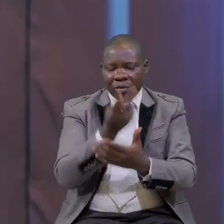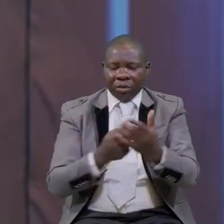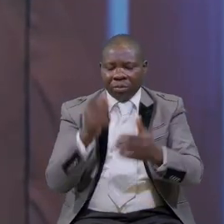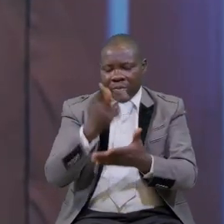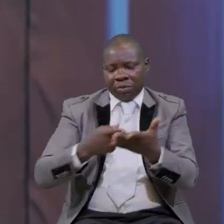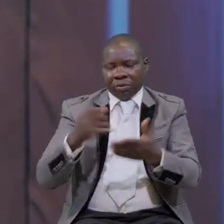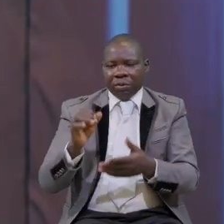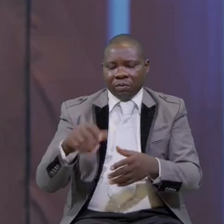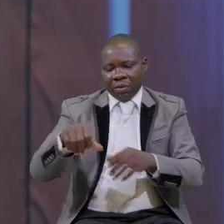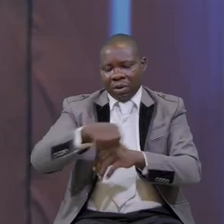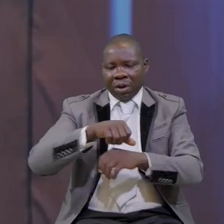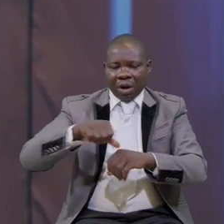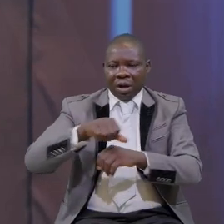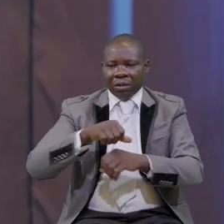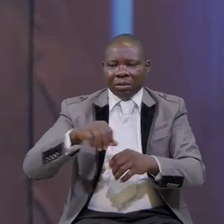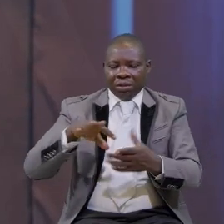Lui-même.